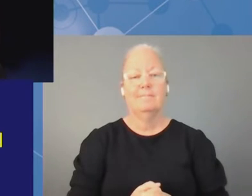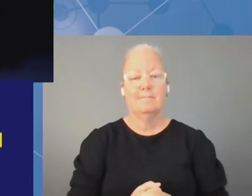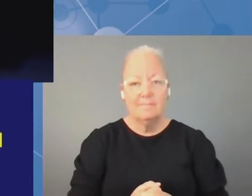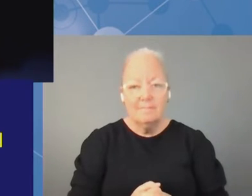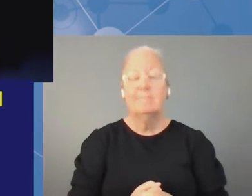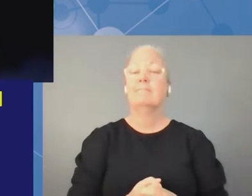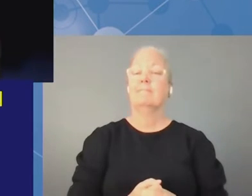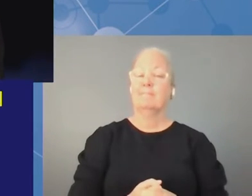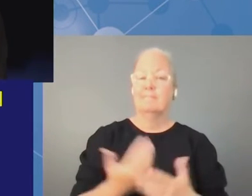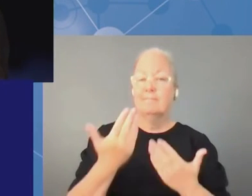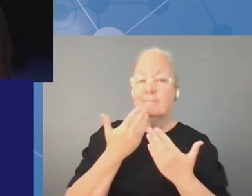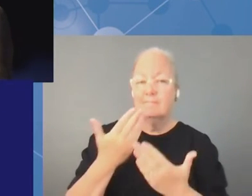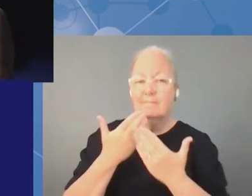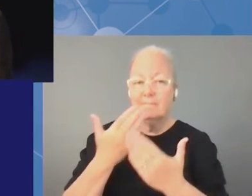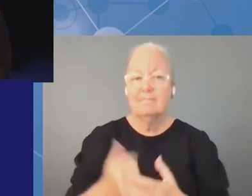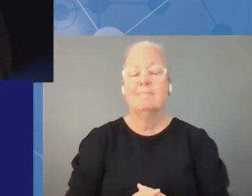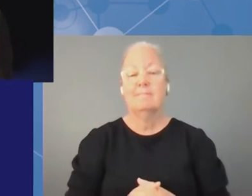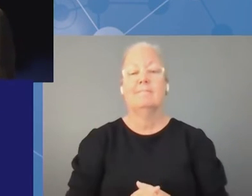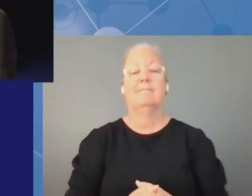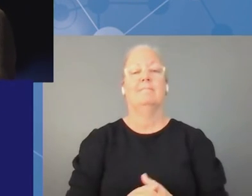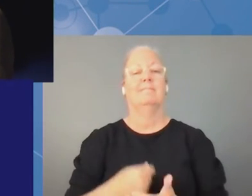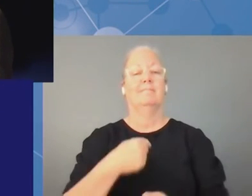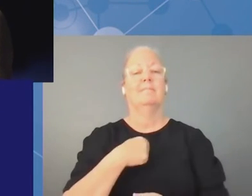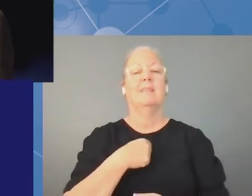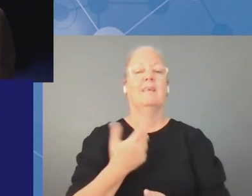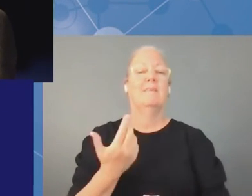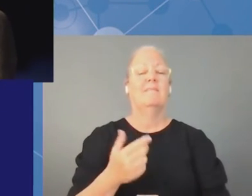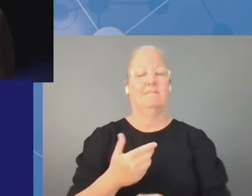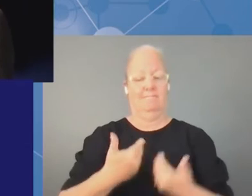большое за слово. Огромное спасибо.